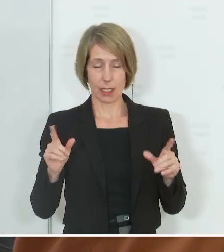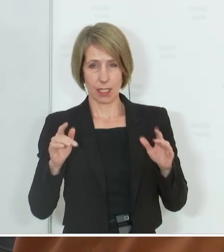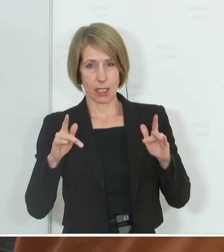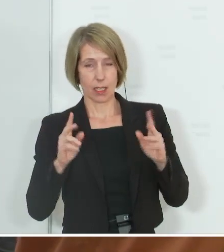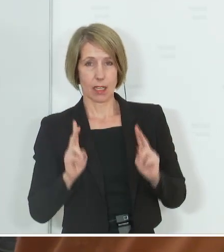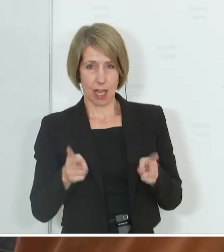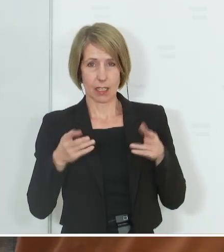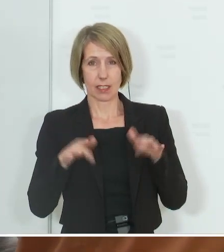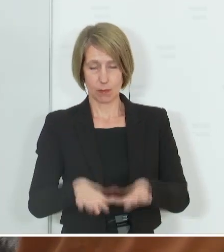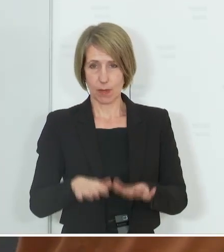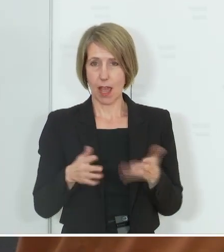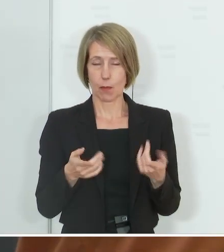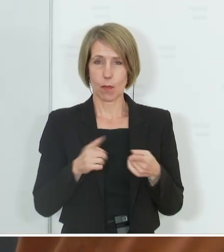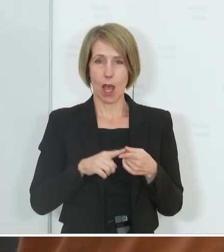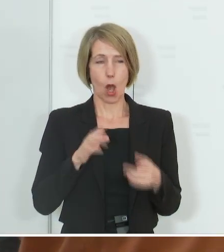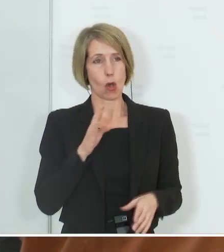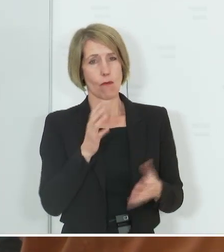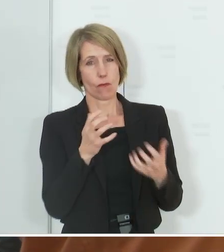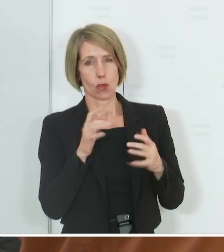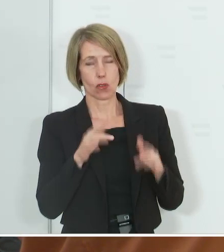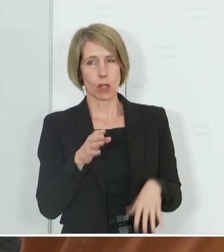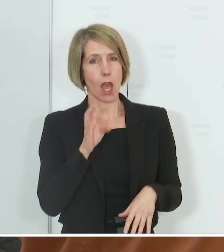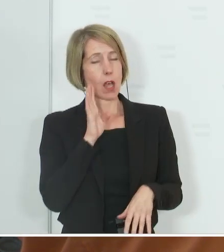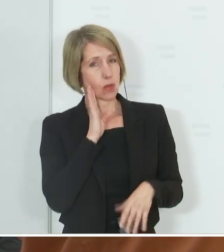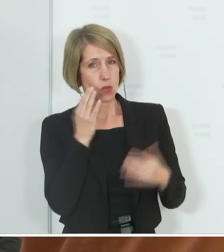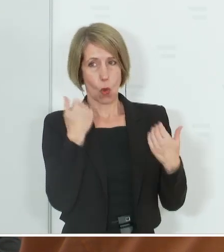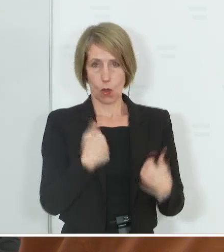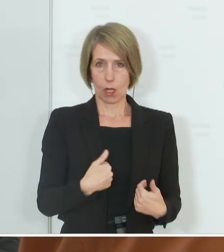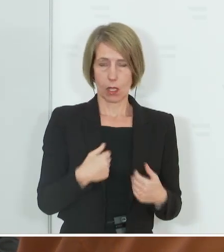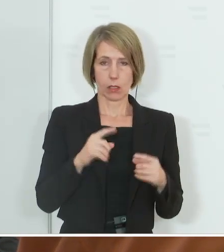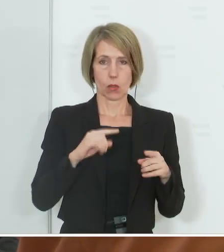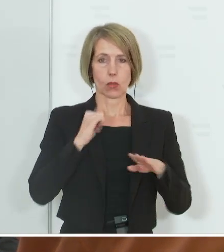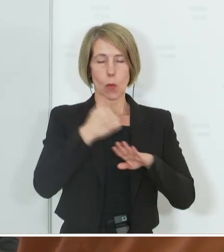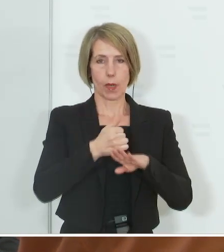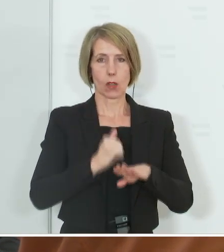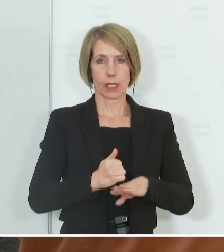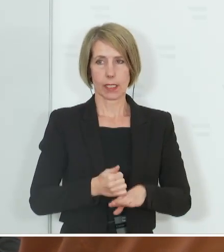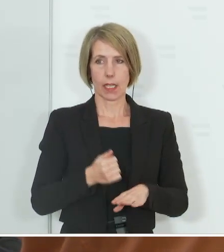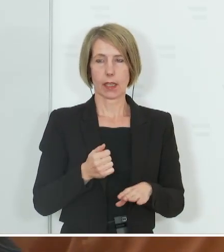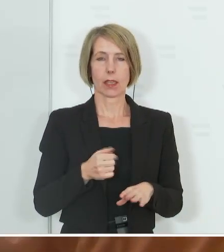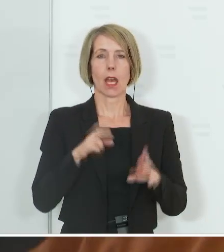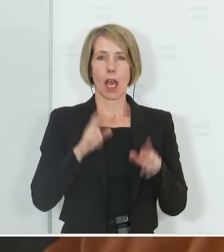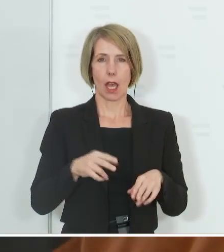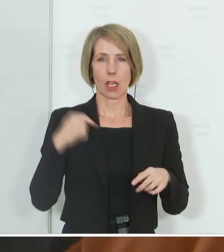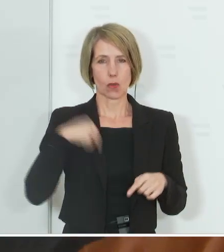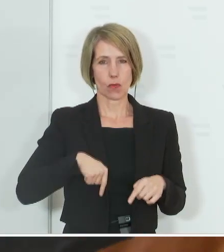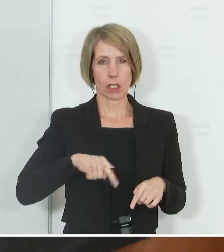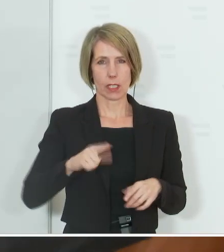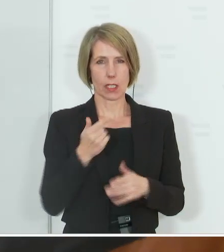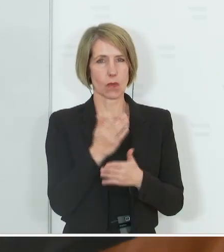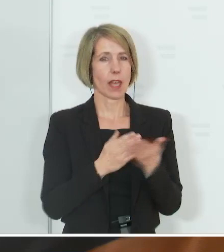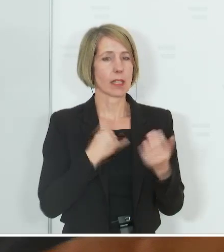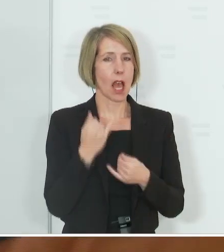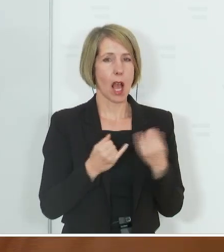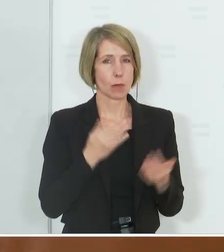und mit diesem Wunsch zuzuhören, auch zu sehen, welches die Hauptprioritäten unseres Ratsvorsitzes im zweiten Halbjahr sein wird, ist ganz